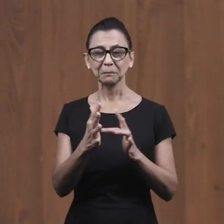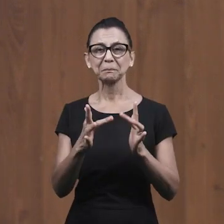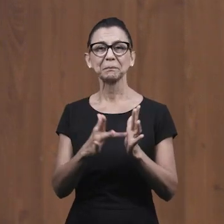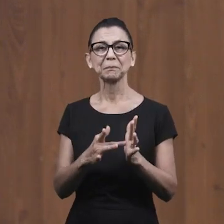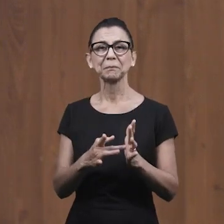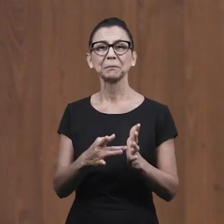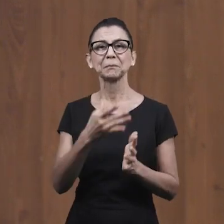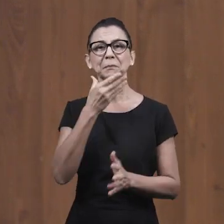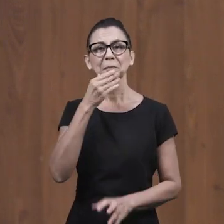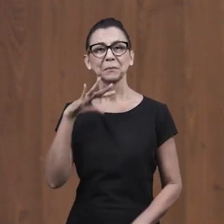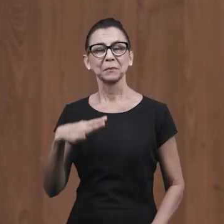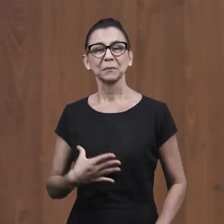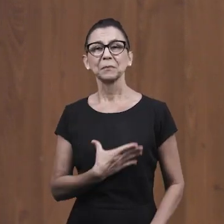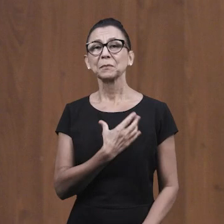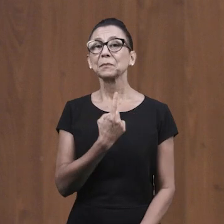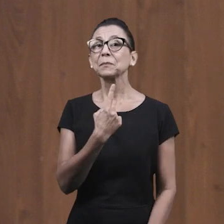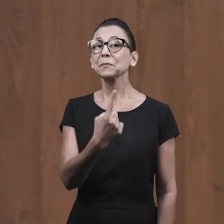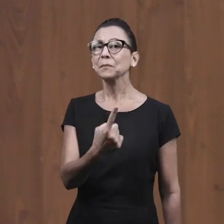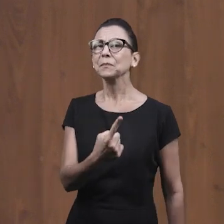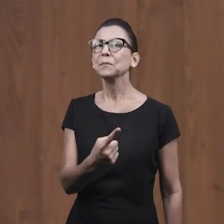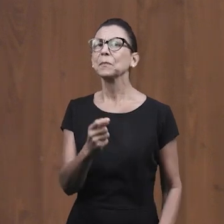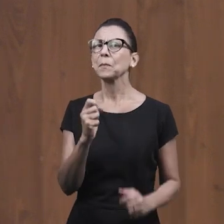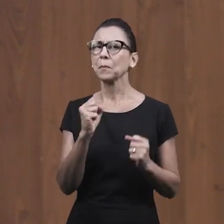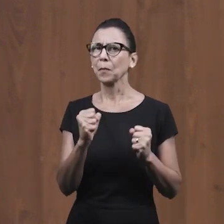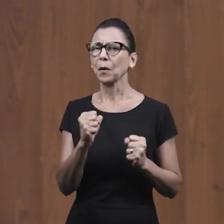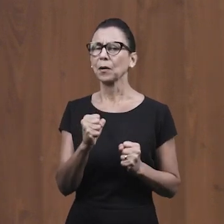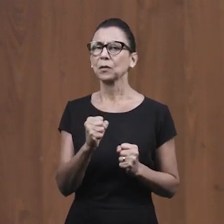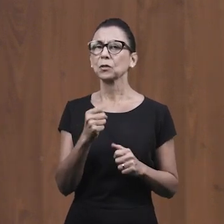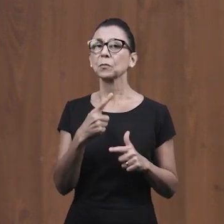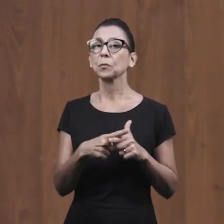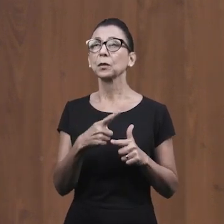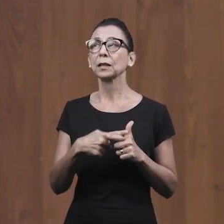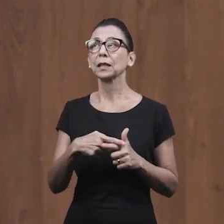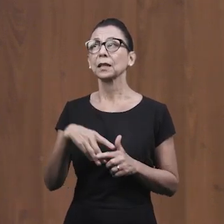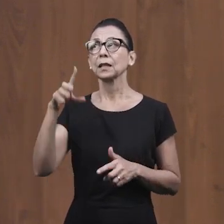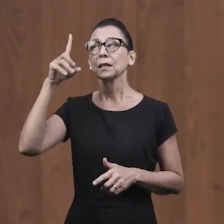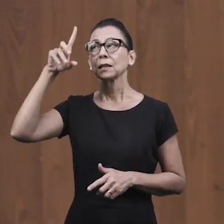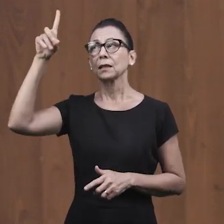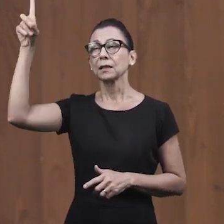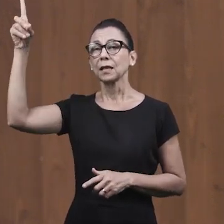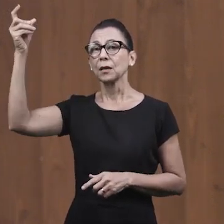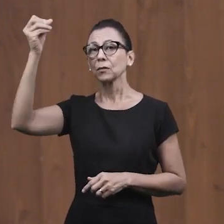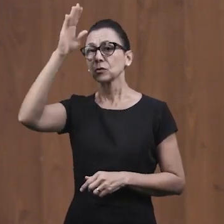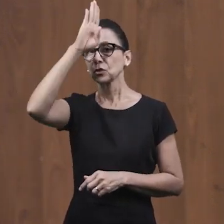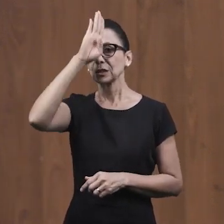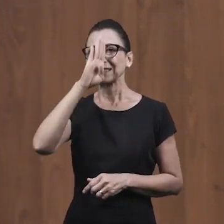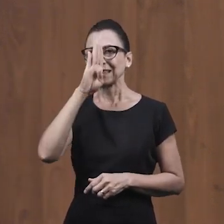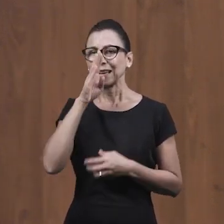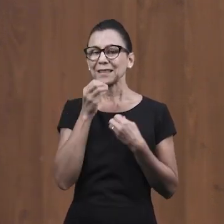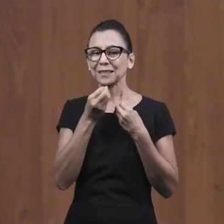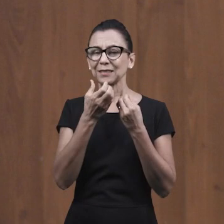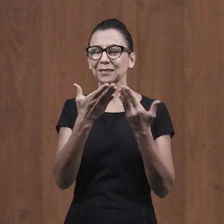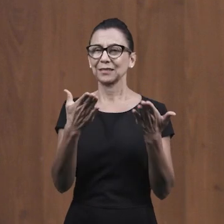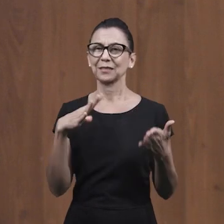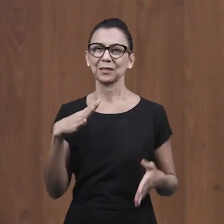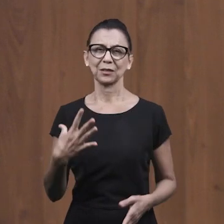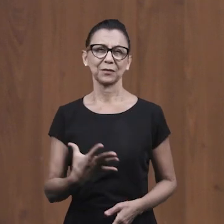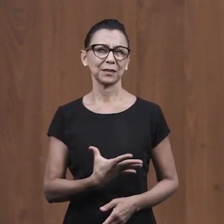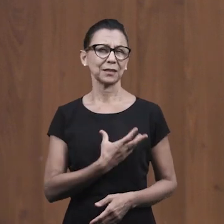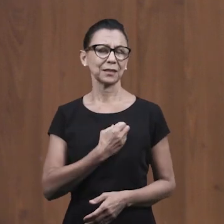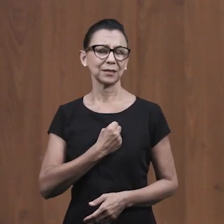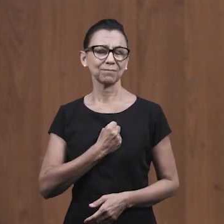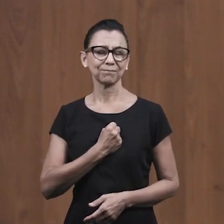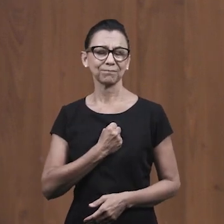savez pourquoi? Parce que Dieu, il nous a donné gratuitement ce salut. Dieu nous a aimés tellement